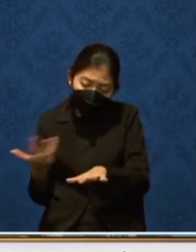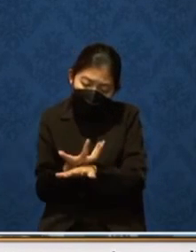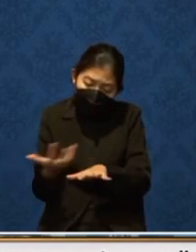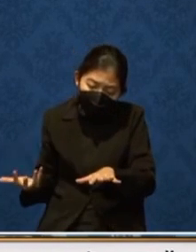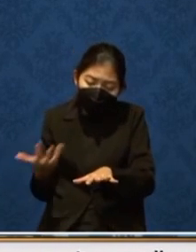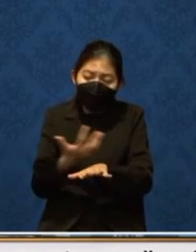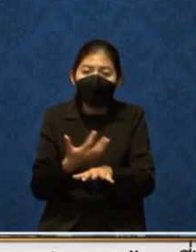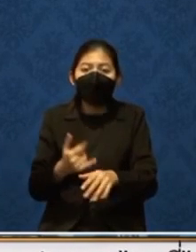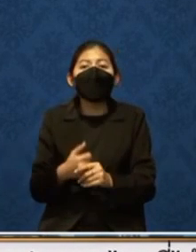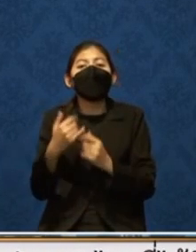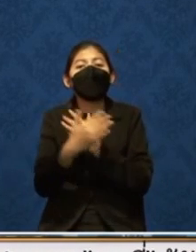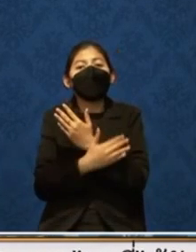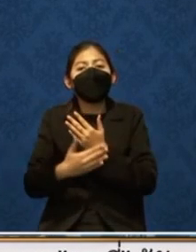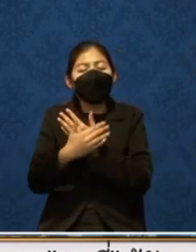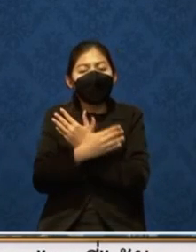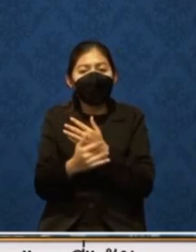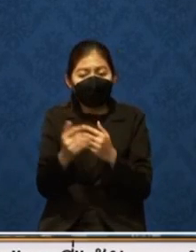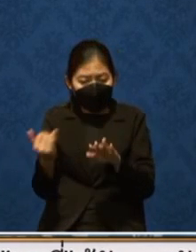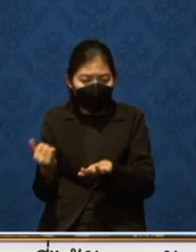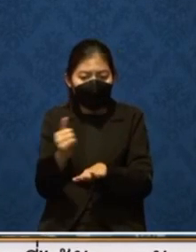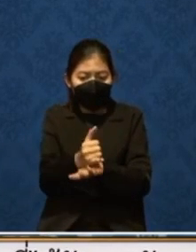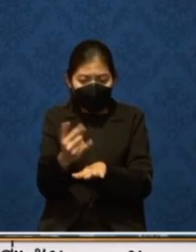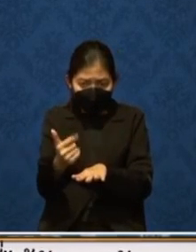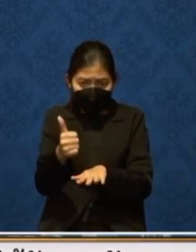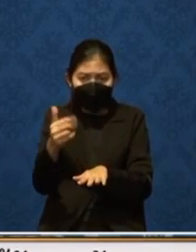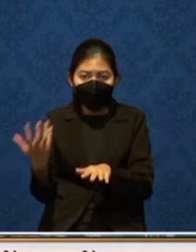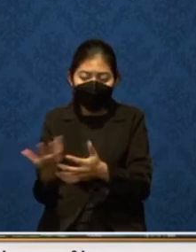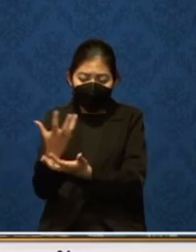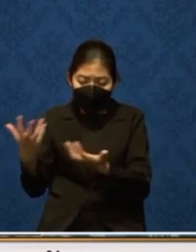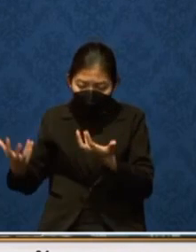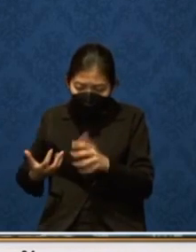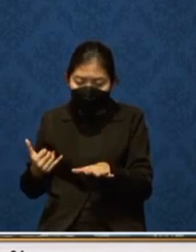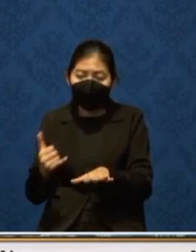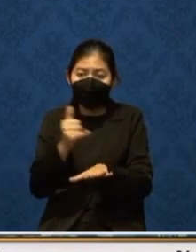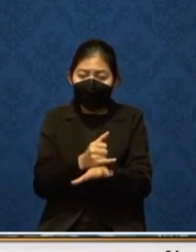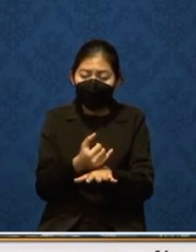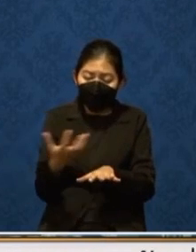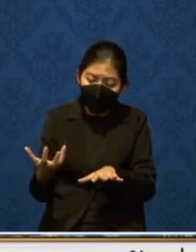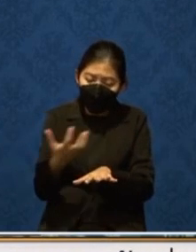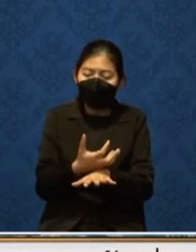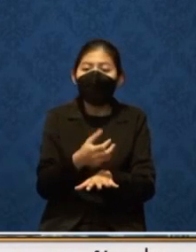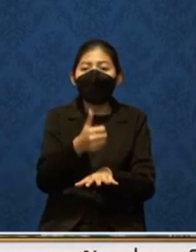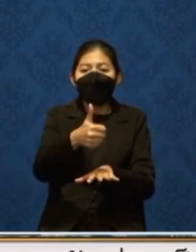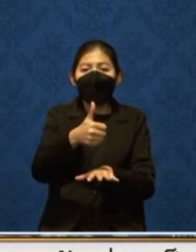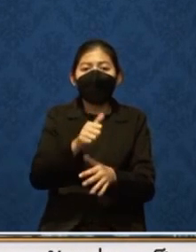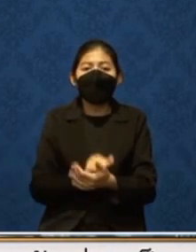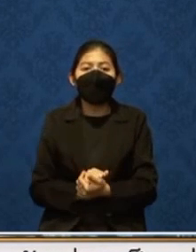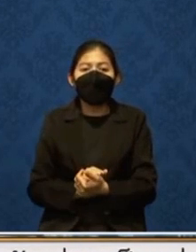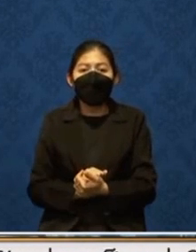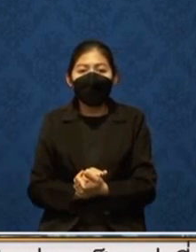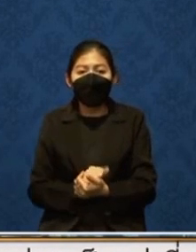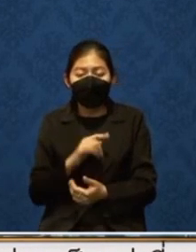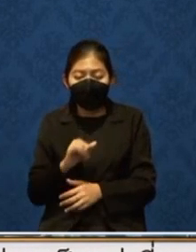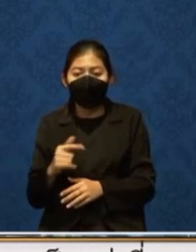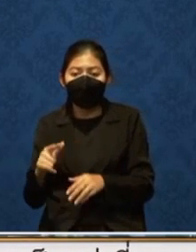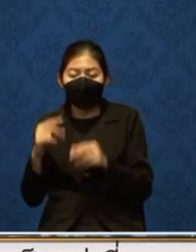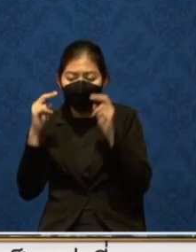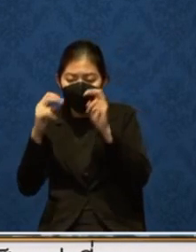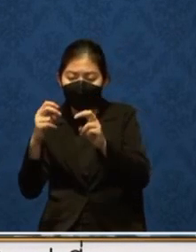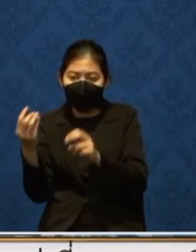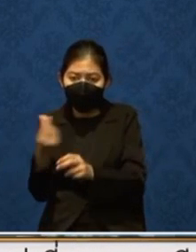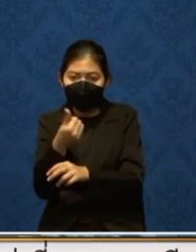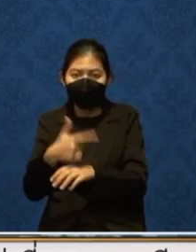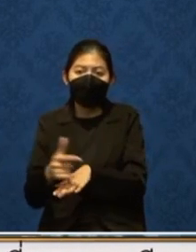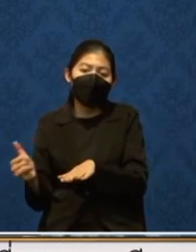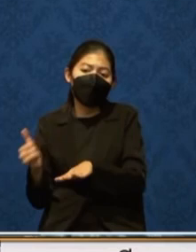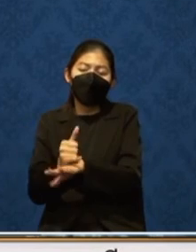รถไฟทางคู่ ขนได้ทั้คนและของรถไควเรวสูนี้ขนไดคนเทานั้นนะครับถ้ทานบอกว่